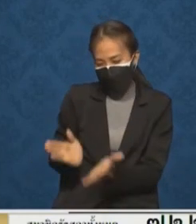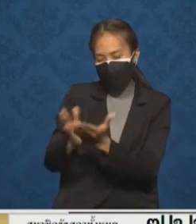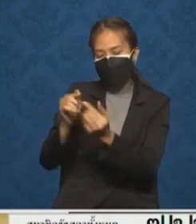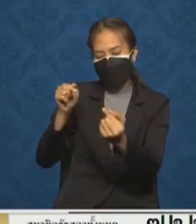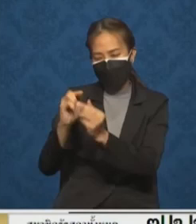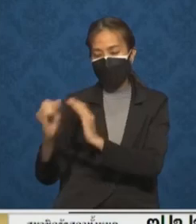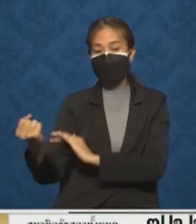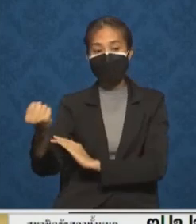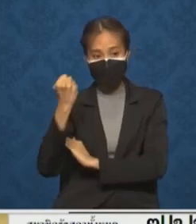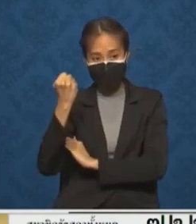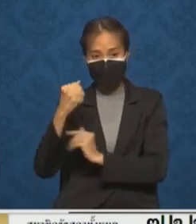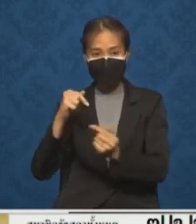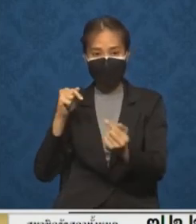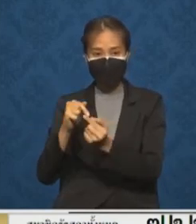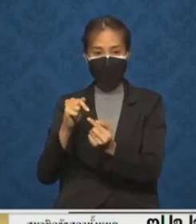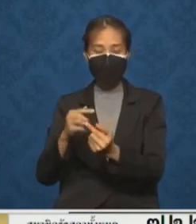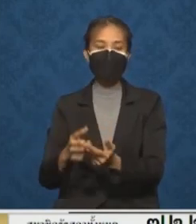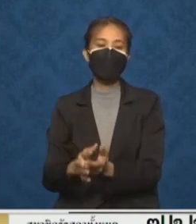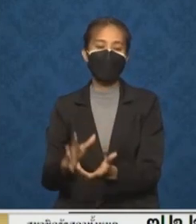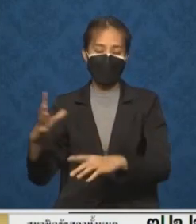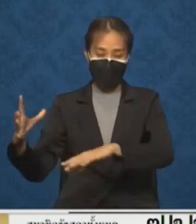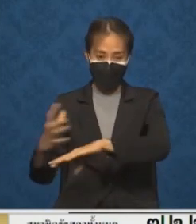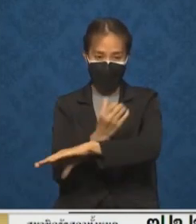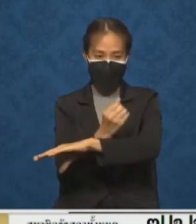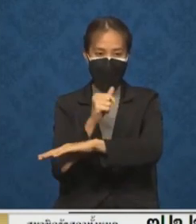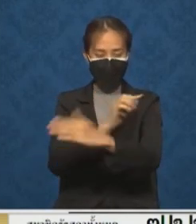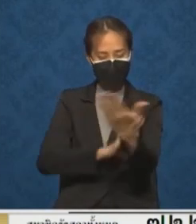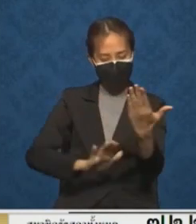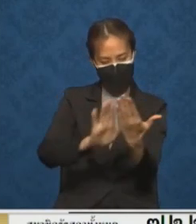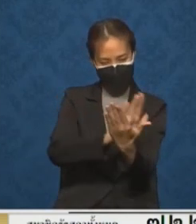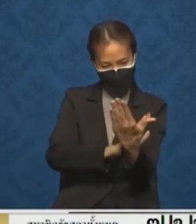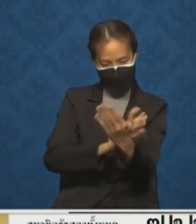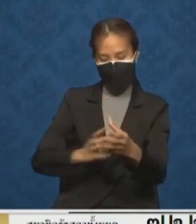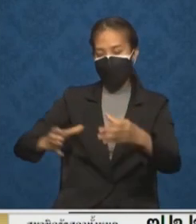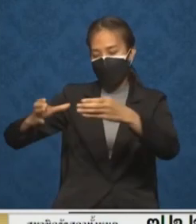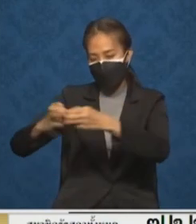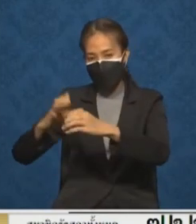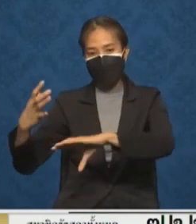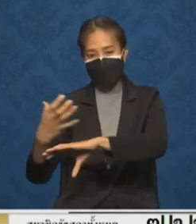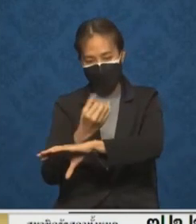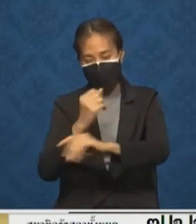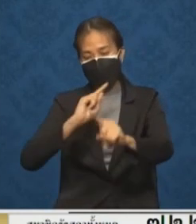แข็งต่อระบบการเมืองประเทศรวมทั้งระบบพรรคการเมืองอีกด้วย